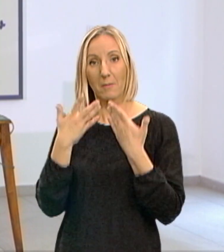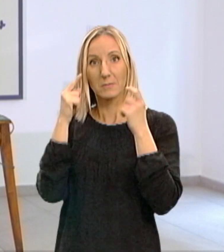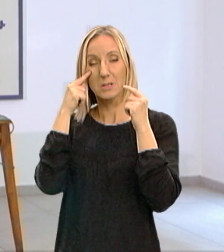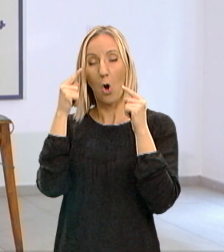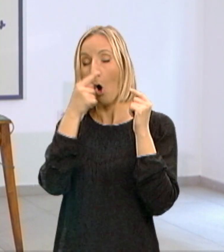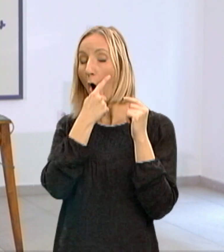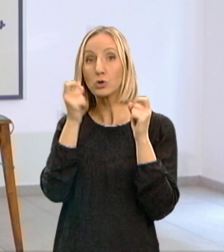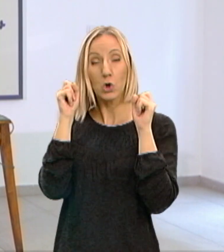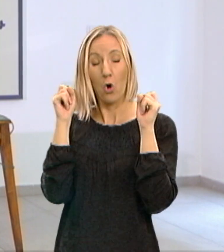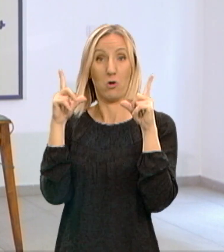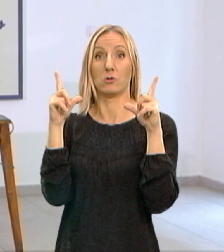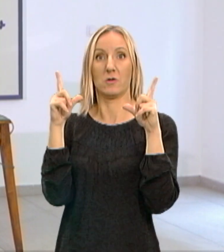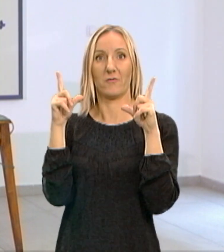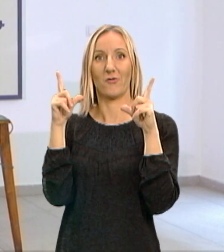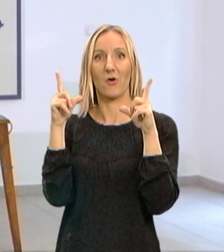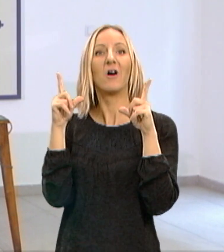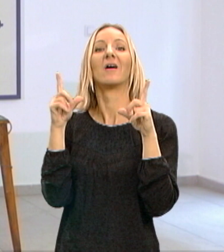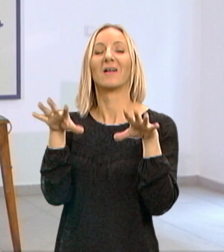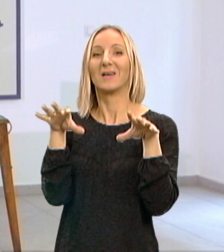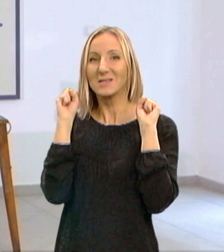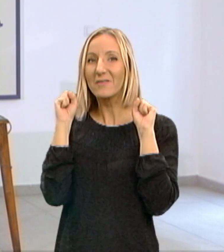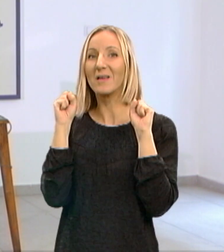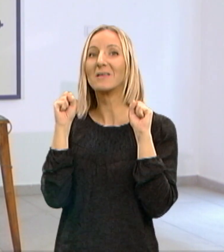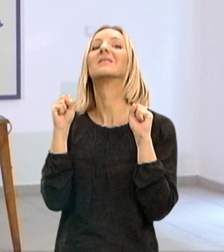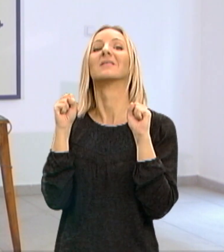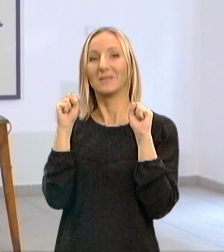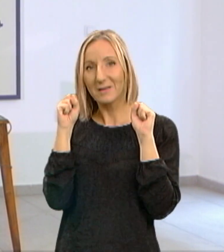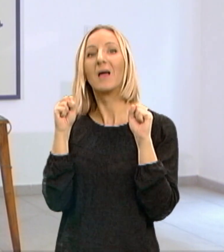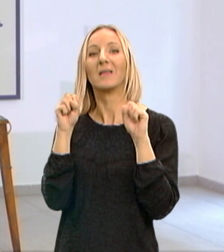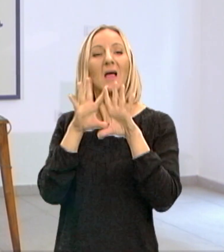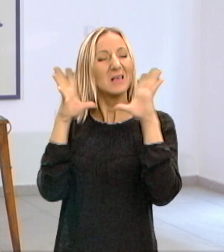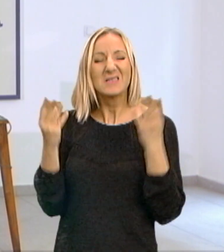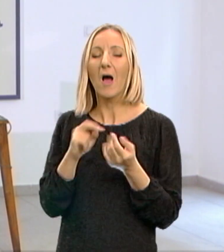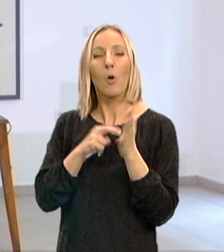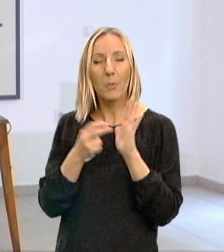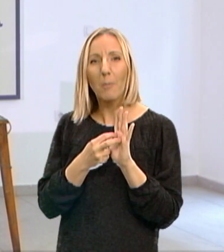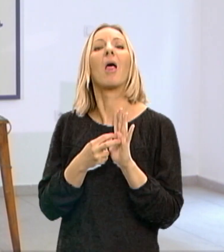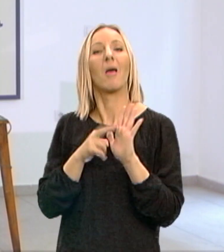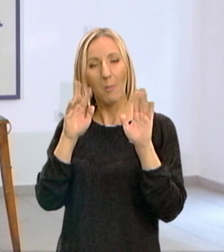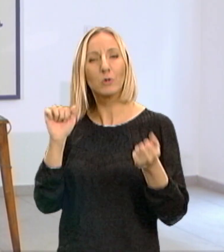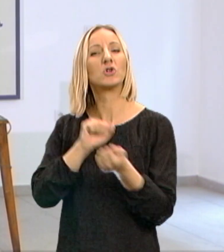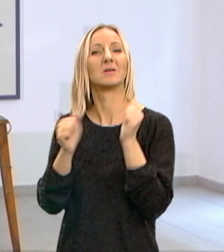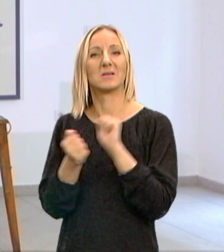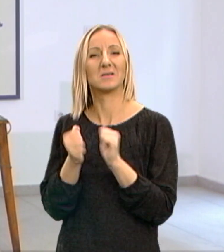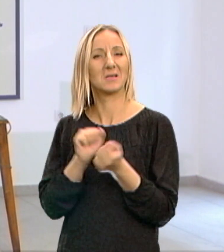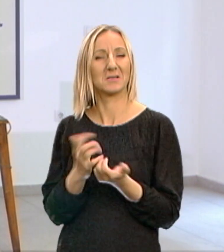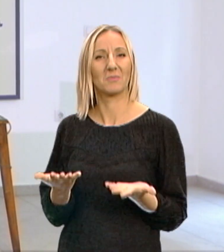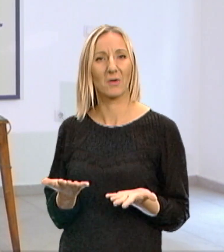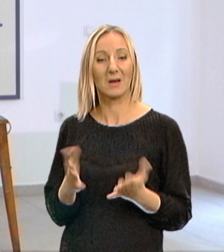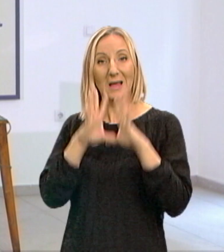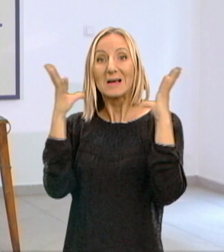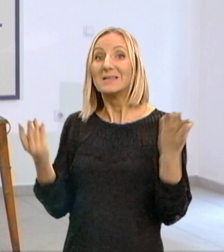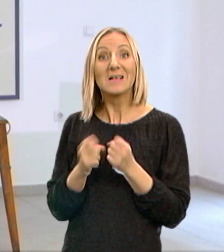i da shvatite da iz svega može da se ispliva, da cijela emisija ima jedan